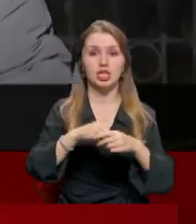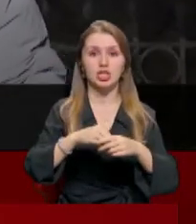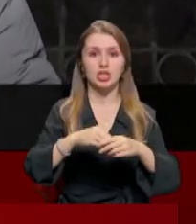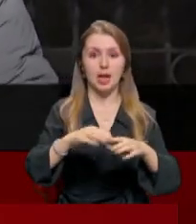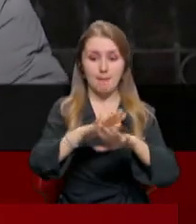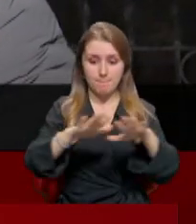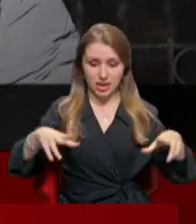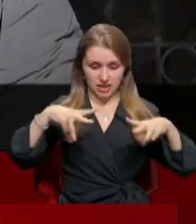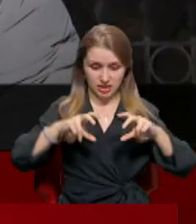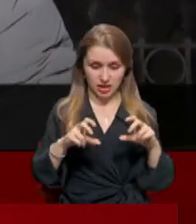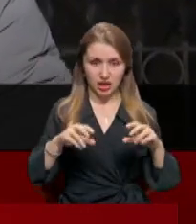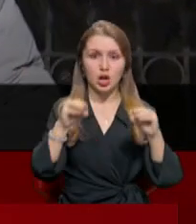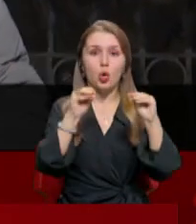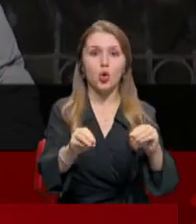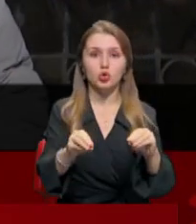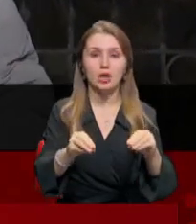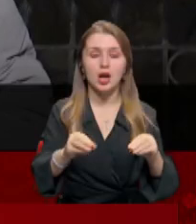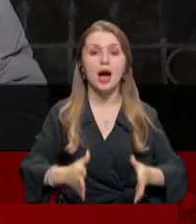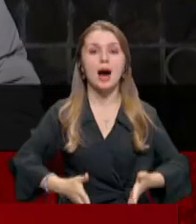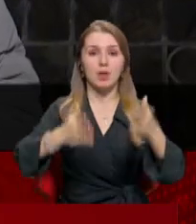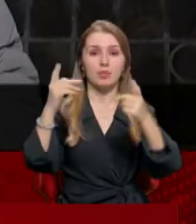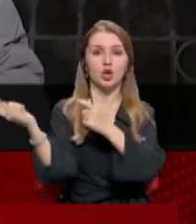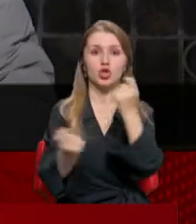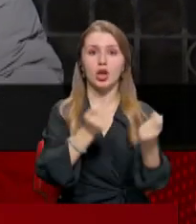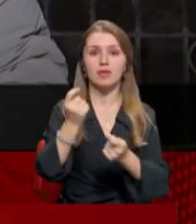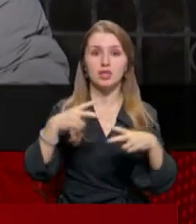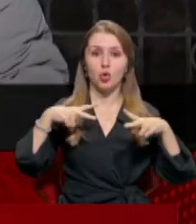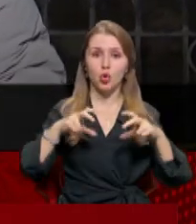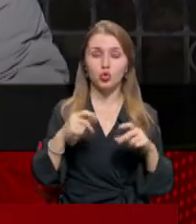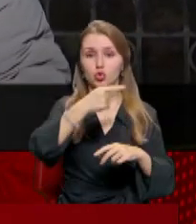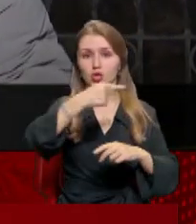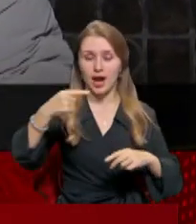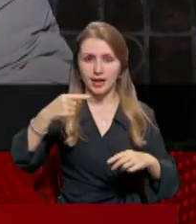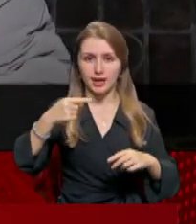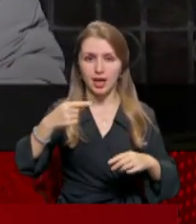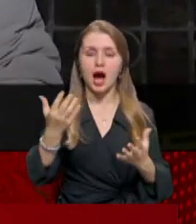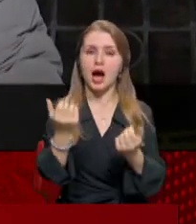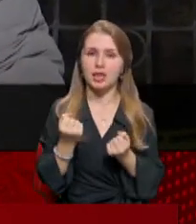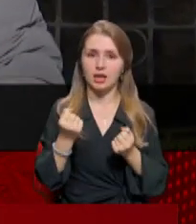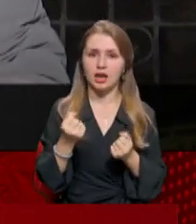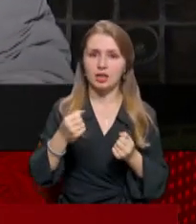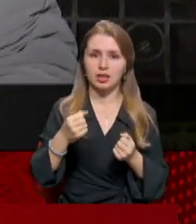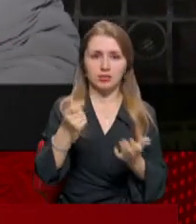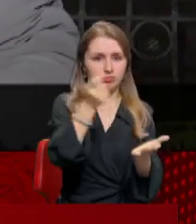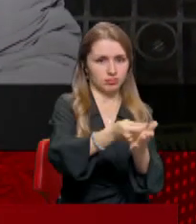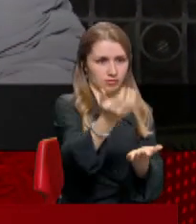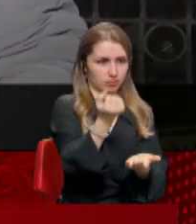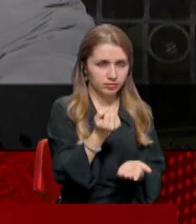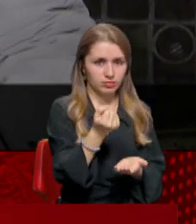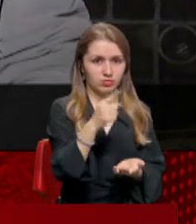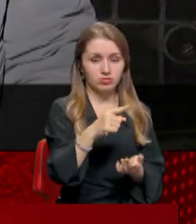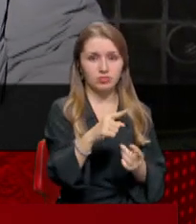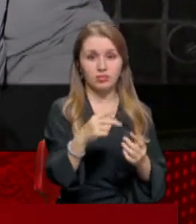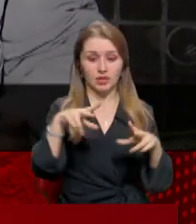ve sandalyeler koydular. Hatta apartman görevlisinin oturduğu daireyi alarak, satın alarak oraya